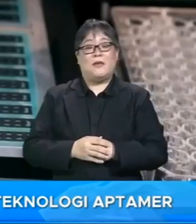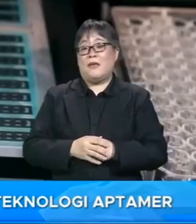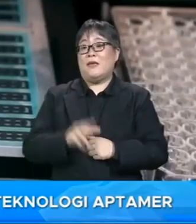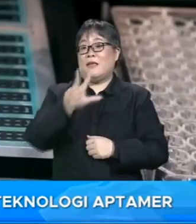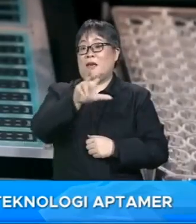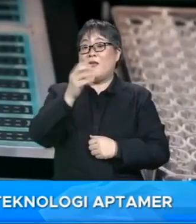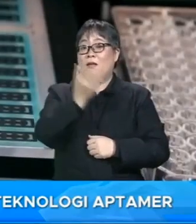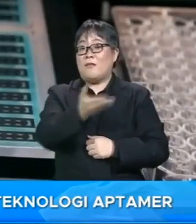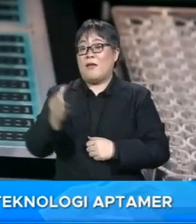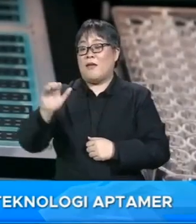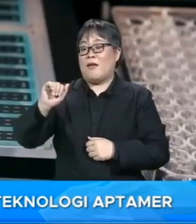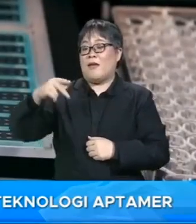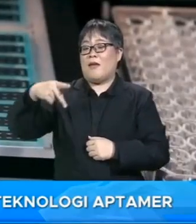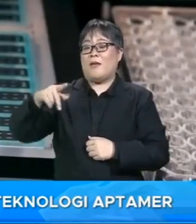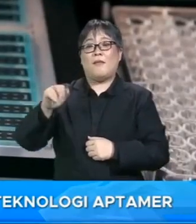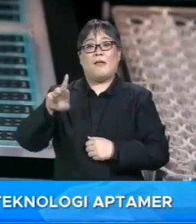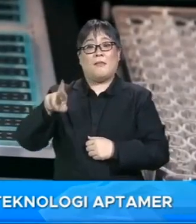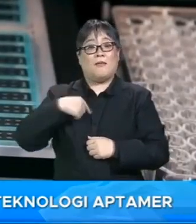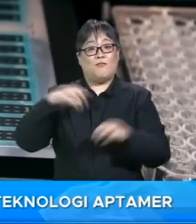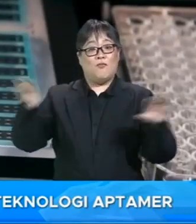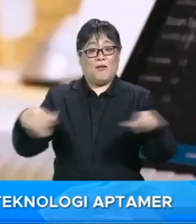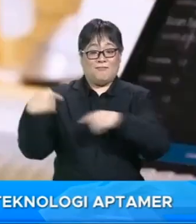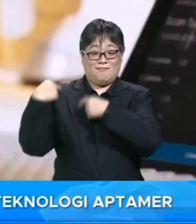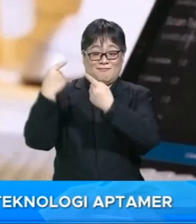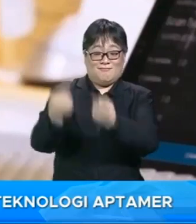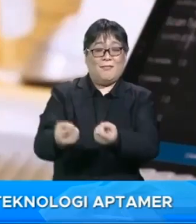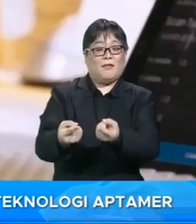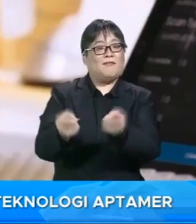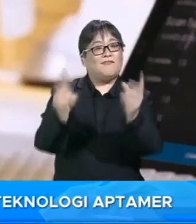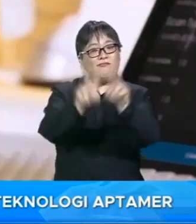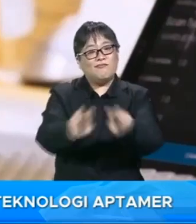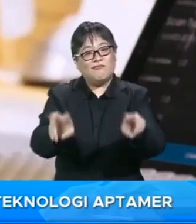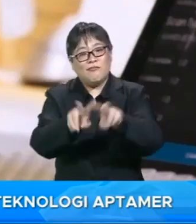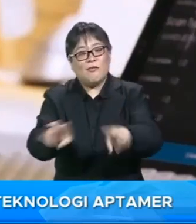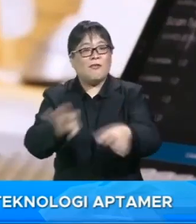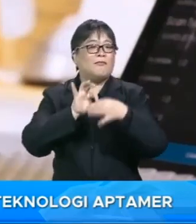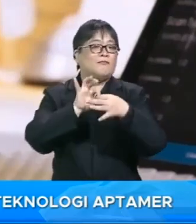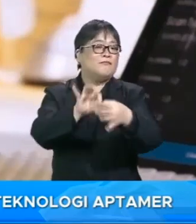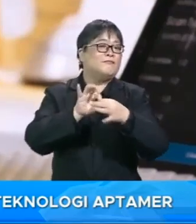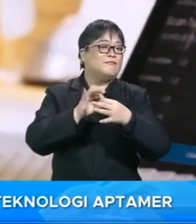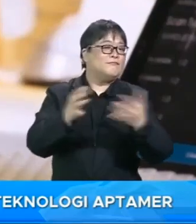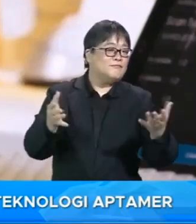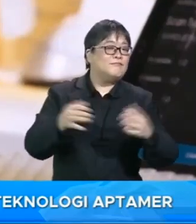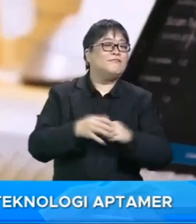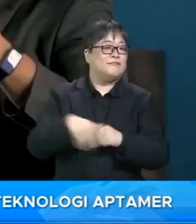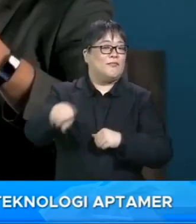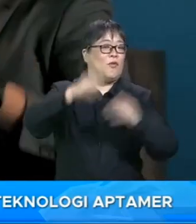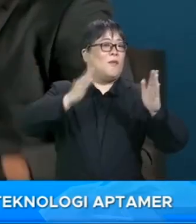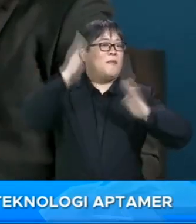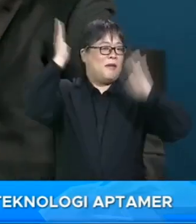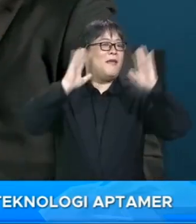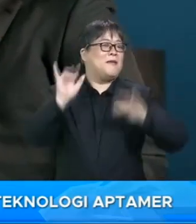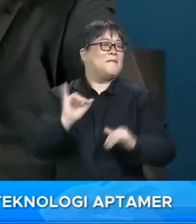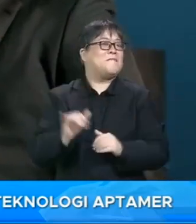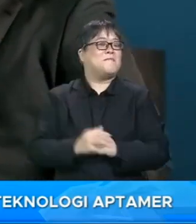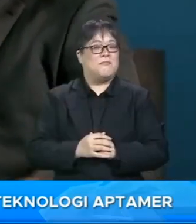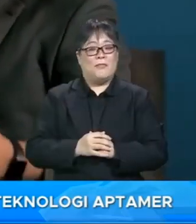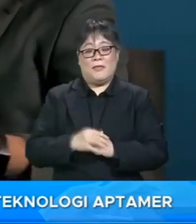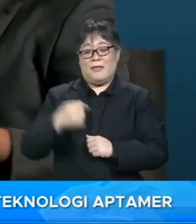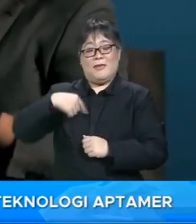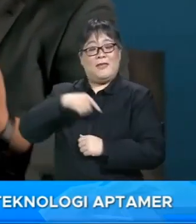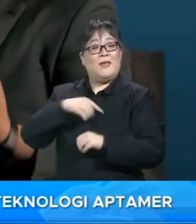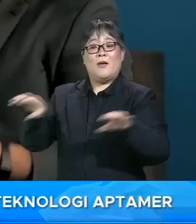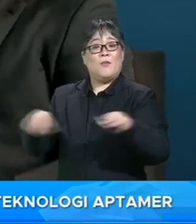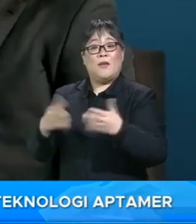bahan mentah aptamer yang kita buat bekerjasama dengan kajian daripada orang daripada Malaysia. Apa yang pihak Biogene